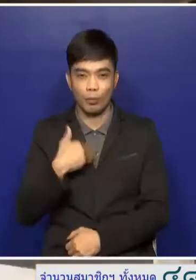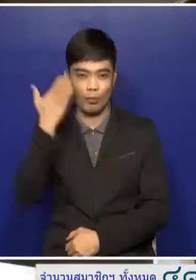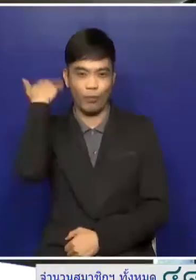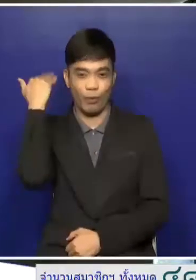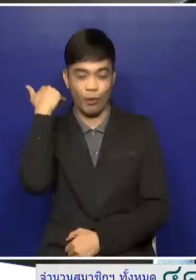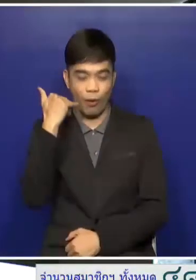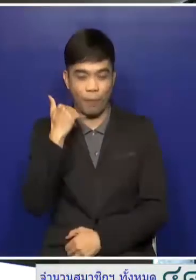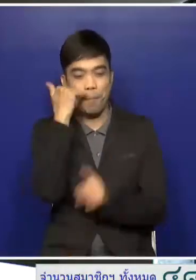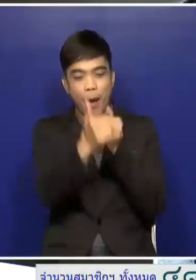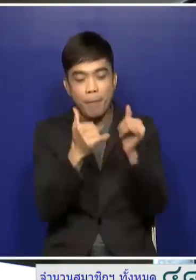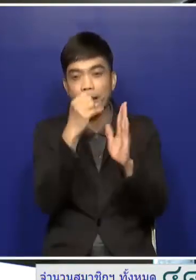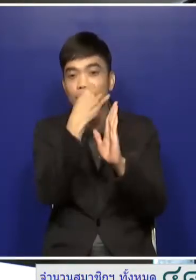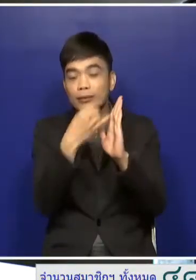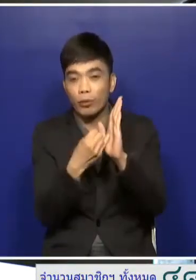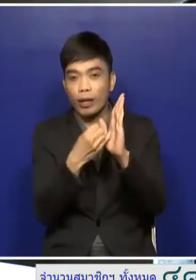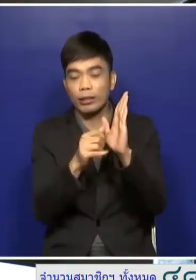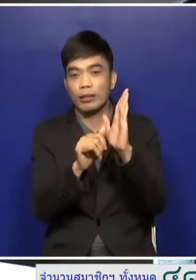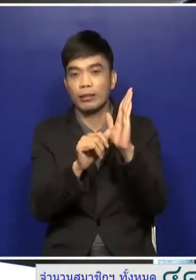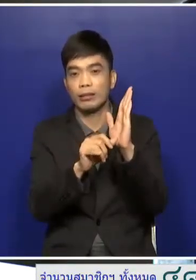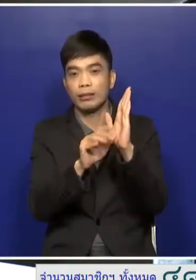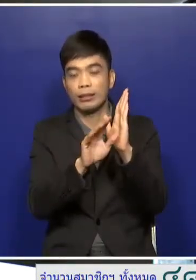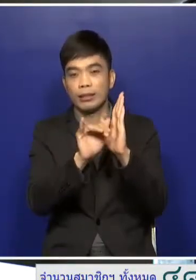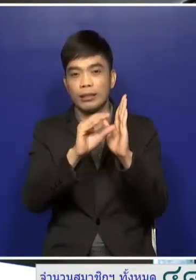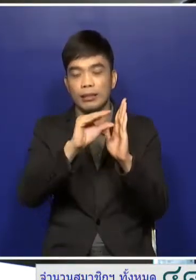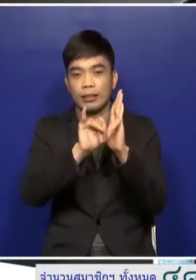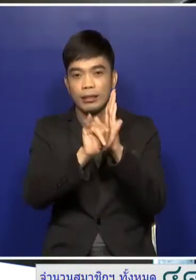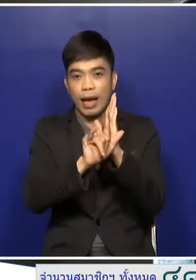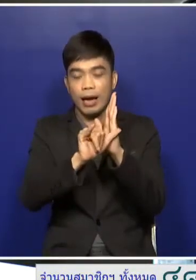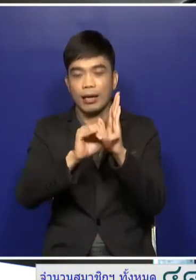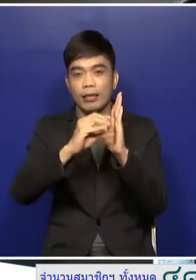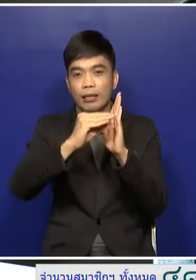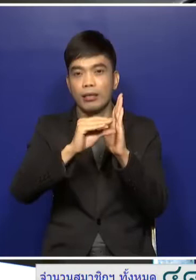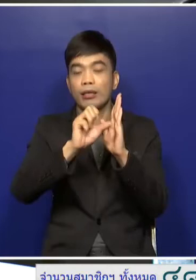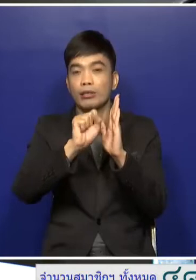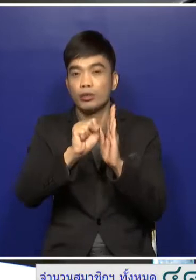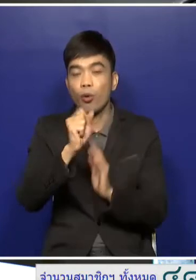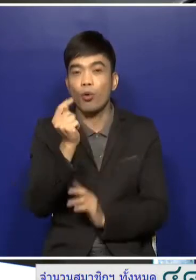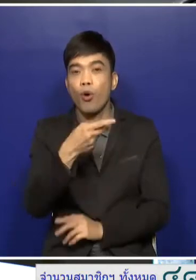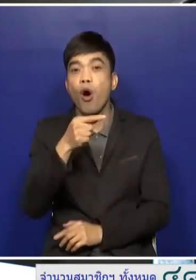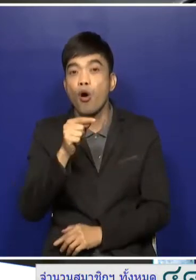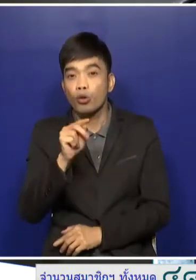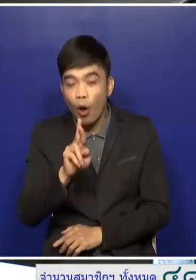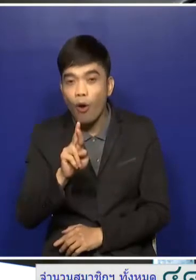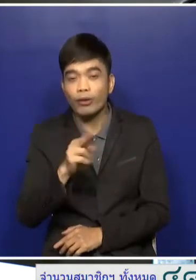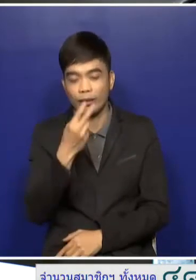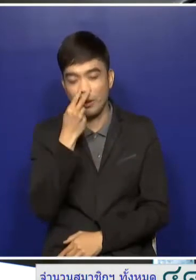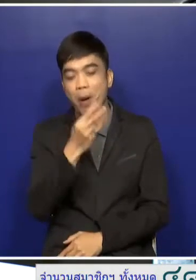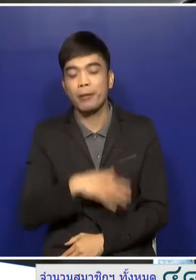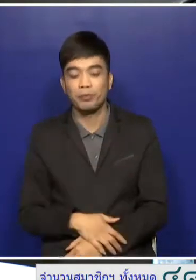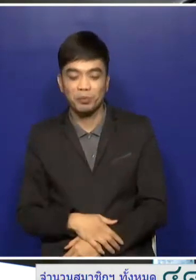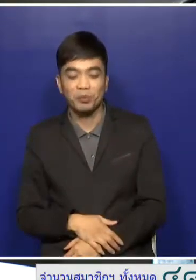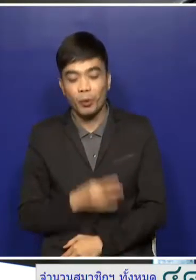ยโสธรที่อำเภอป่าติ้วจังหวัดยโสธรครับได้มีนายกฤตเพชรพลศ